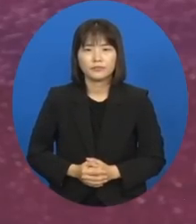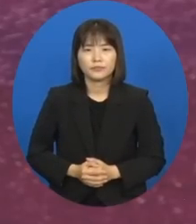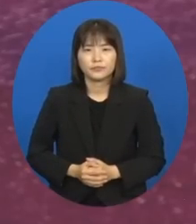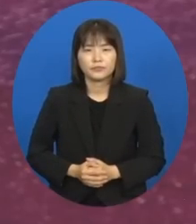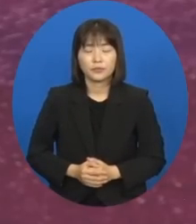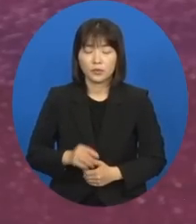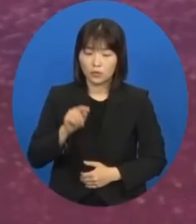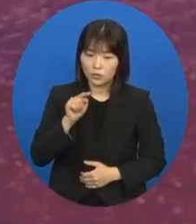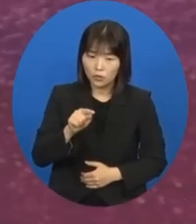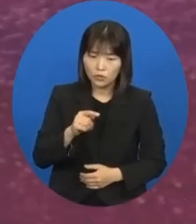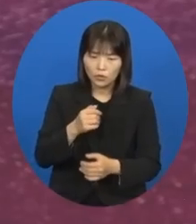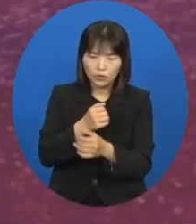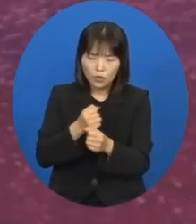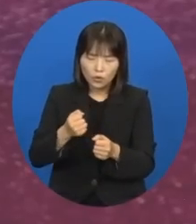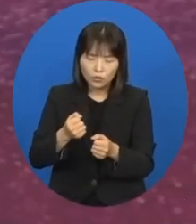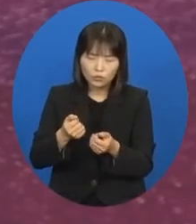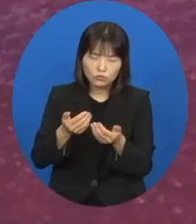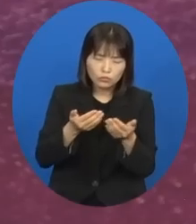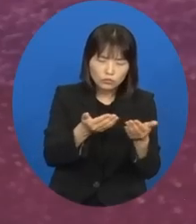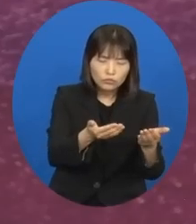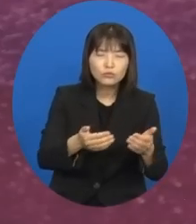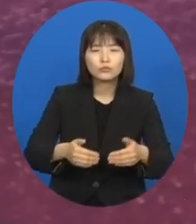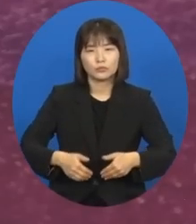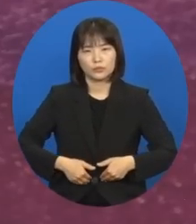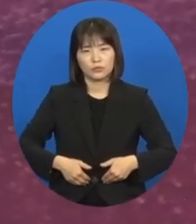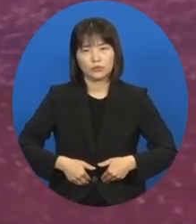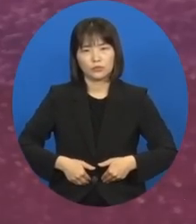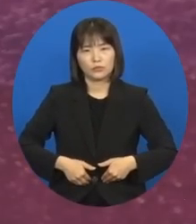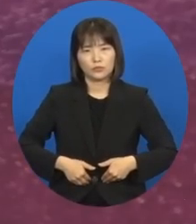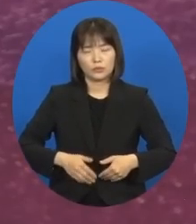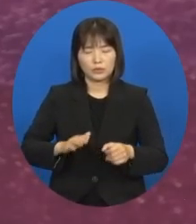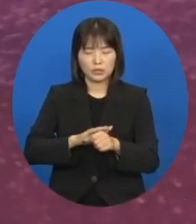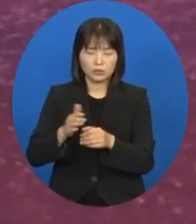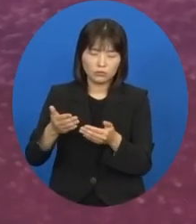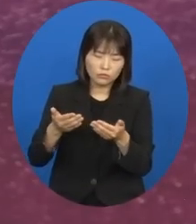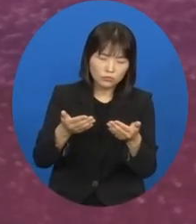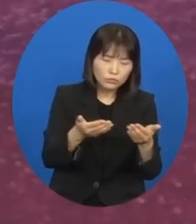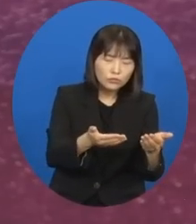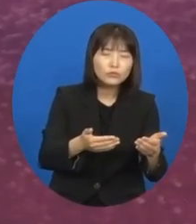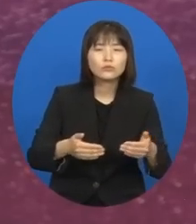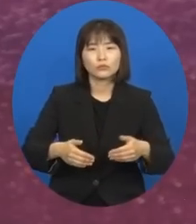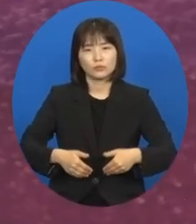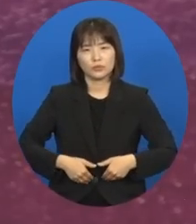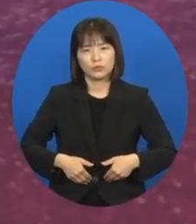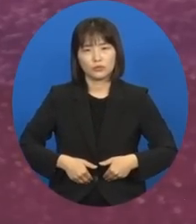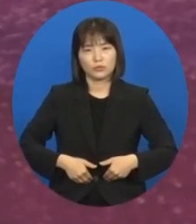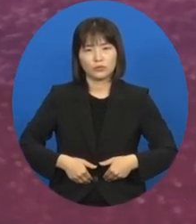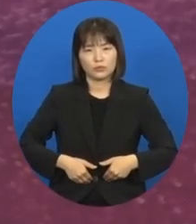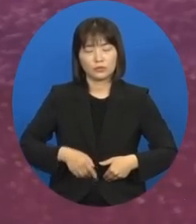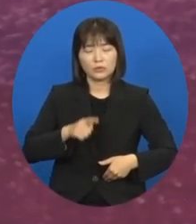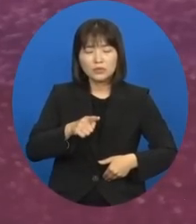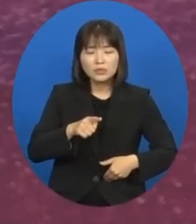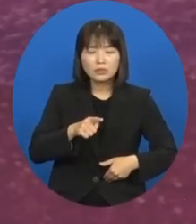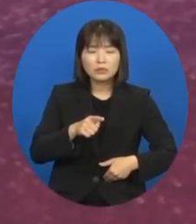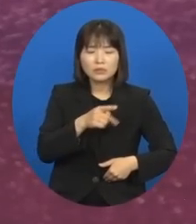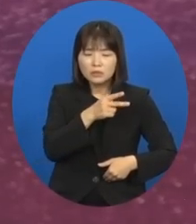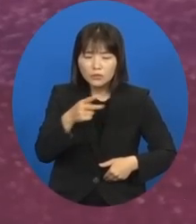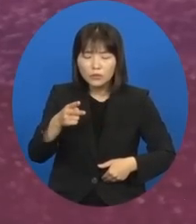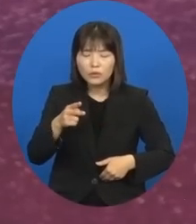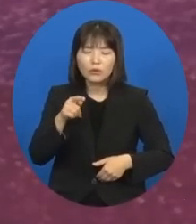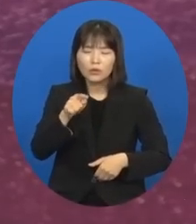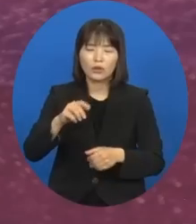너도 용서해야 할 자다 사랑해야 할 자다 그것이 너희의 자유다